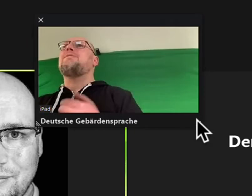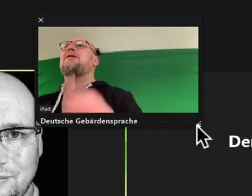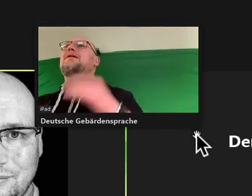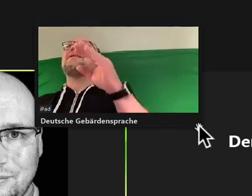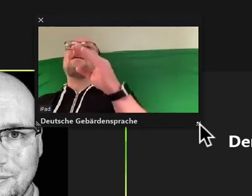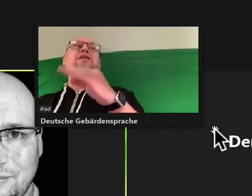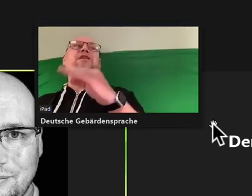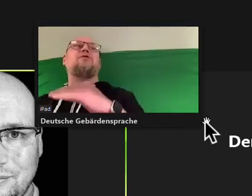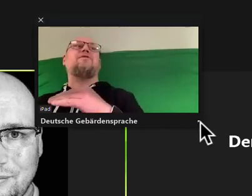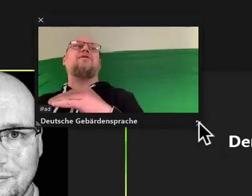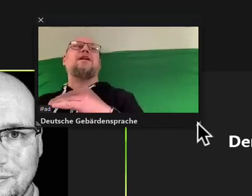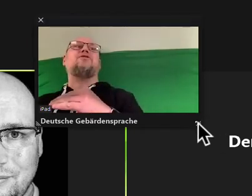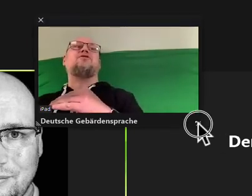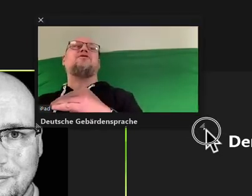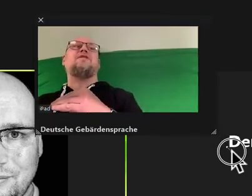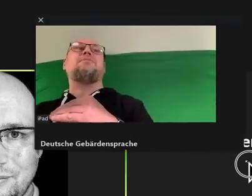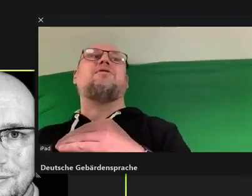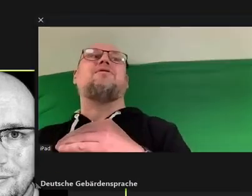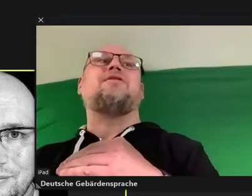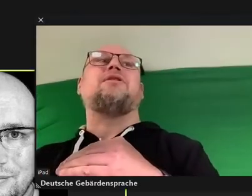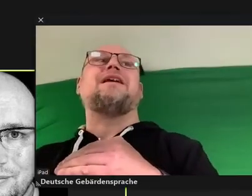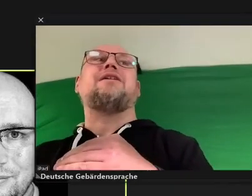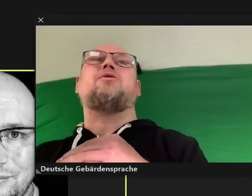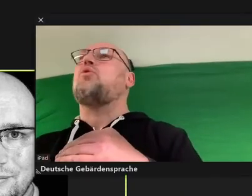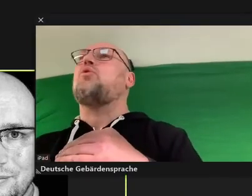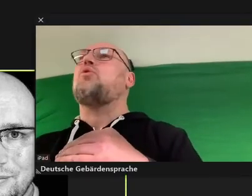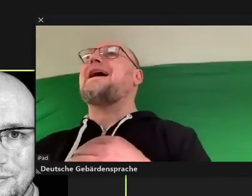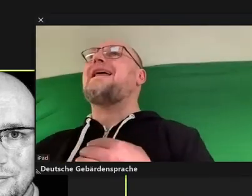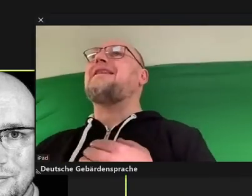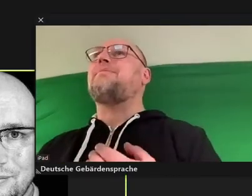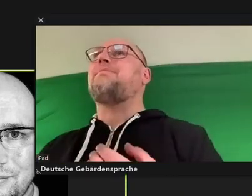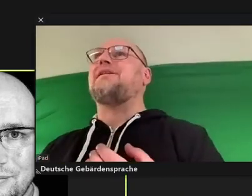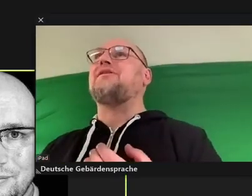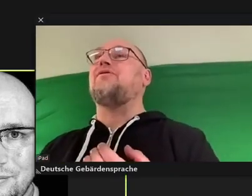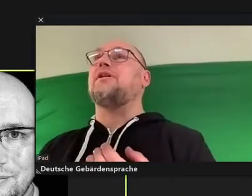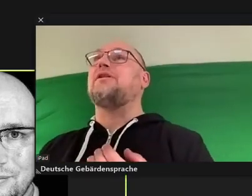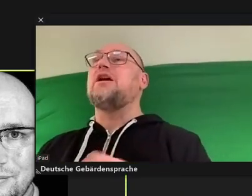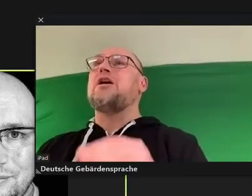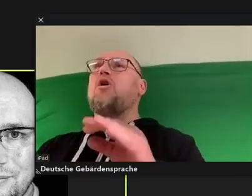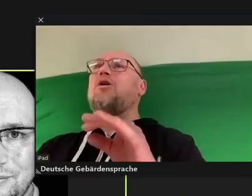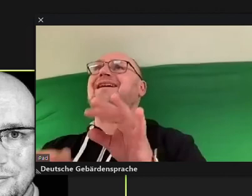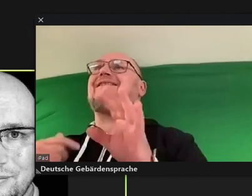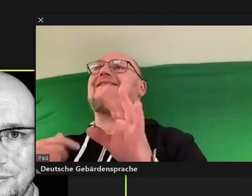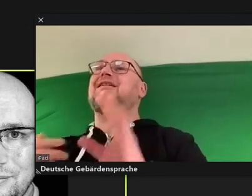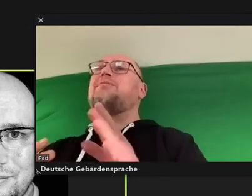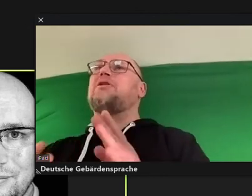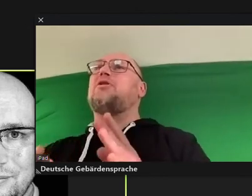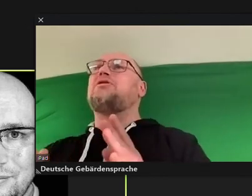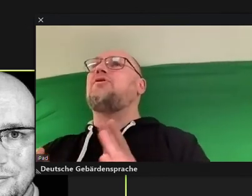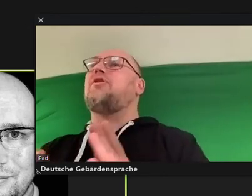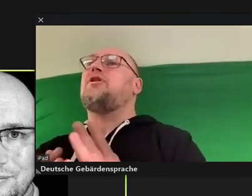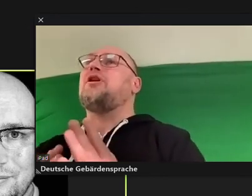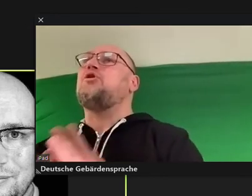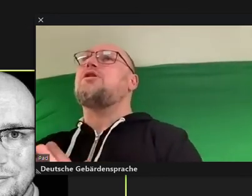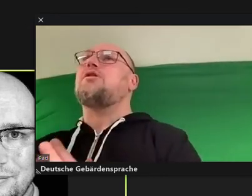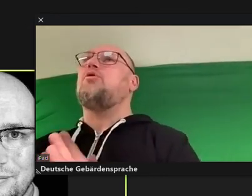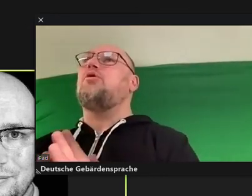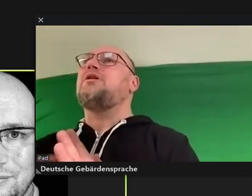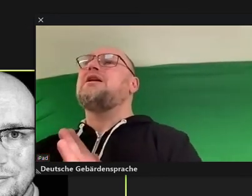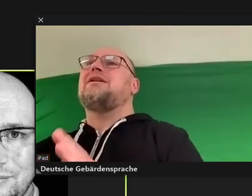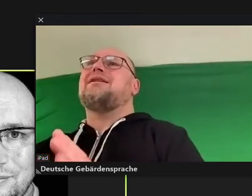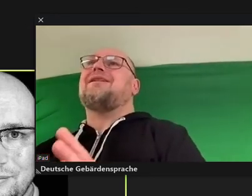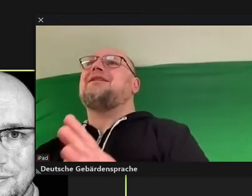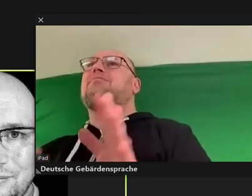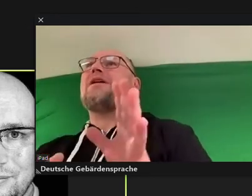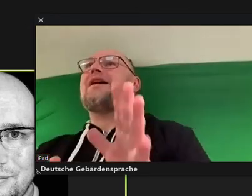über der Videokonferenz schwebt und was auch in der Größe angepasst wird. Und das ist jetzt nämlich auch die besondere Neuerung,